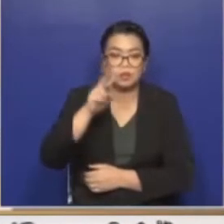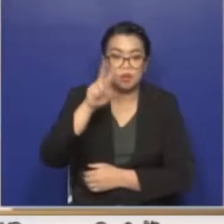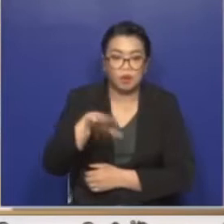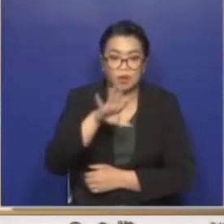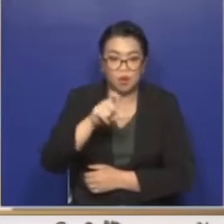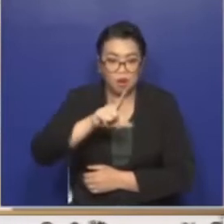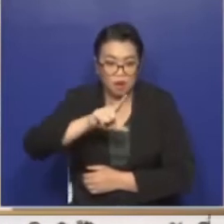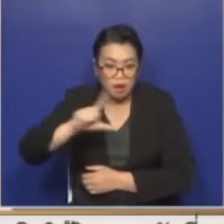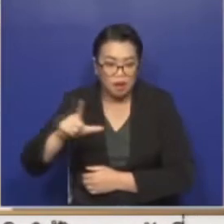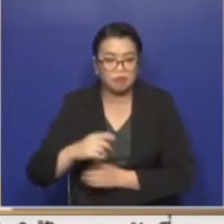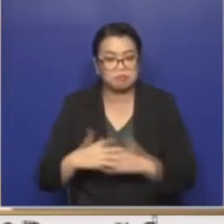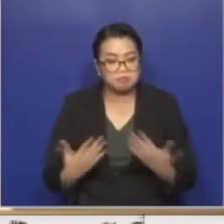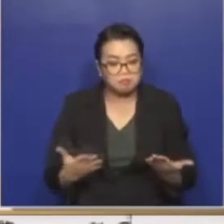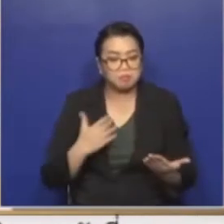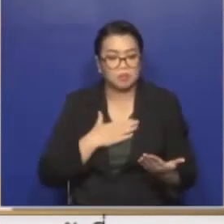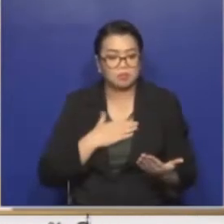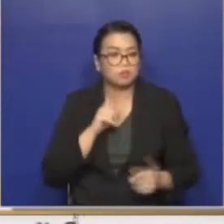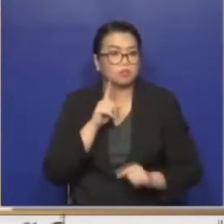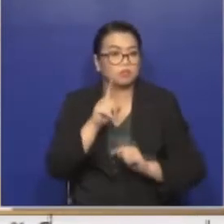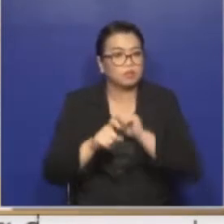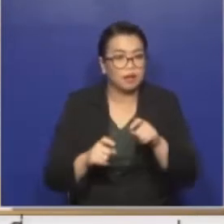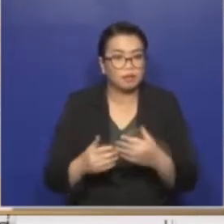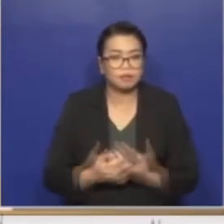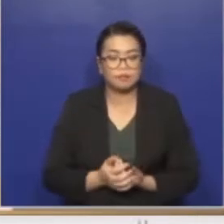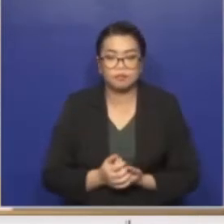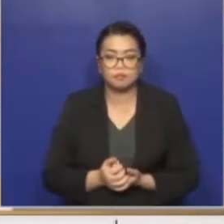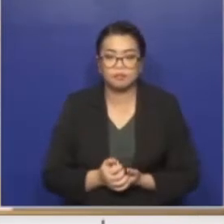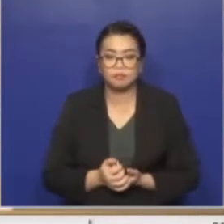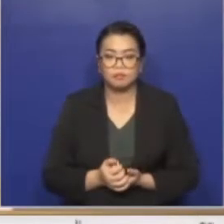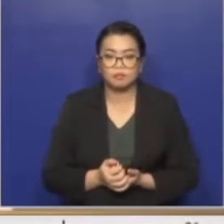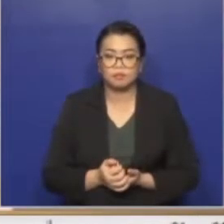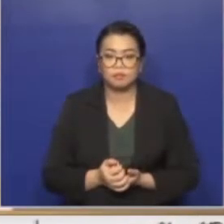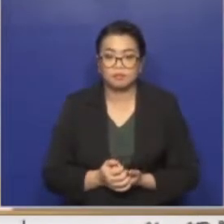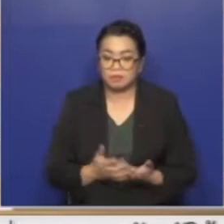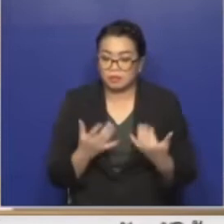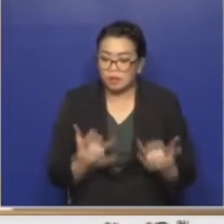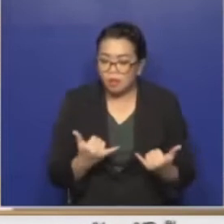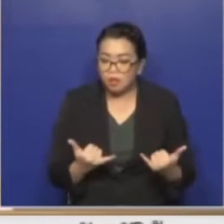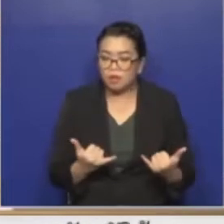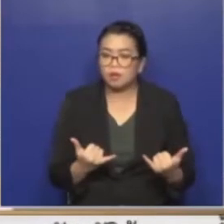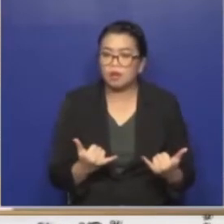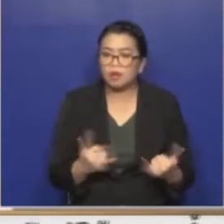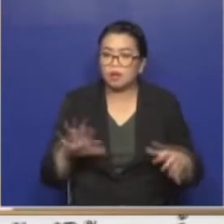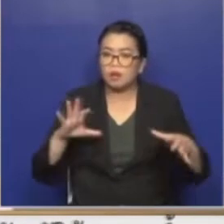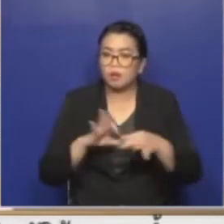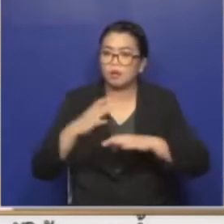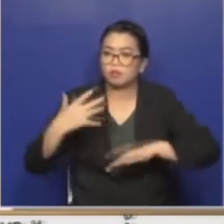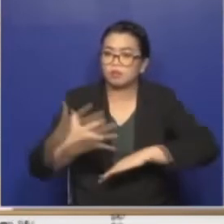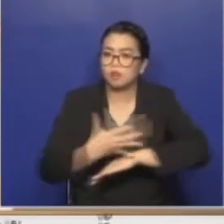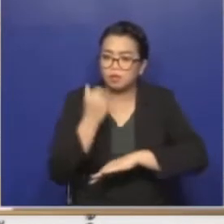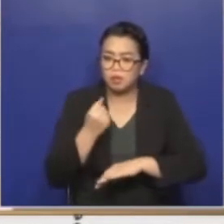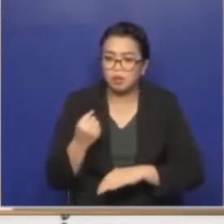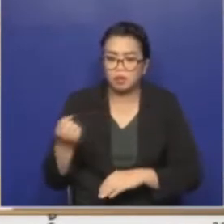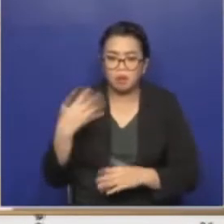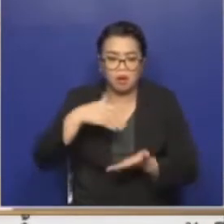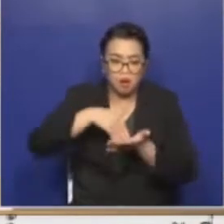เรื่องนี้นะครับผมต้องเรียนบรรหารว่าที่วันนี้เนี่ยสถานการณ์การเมืองเนี่ยที่มีคน